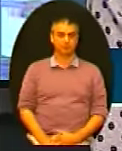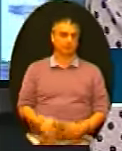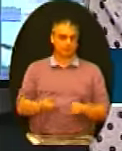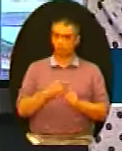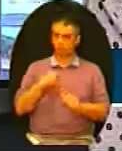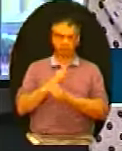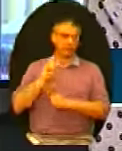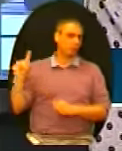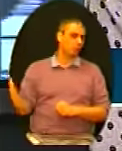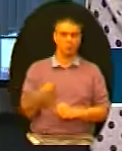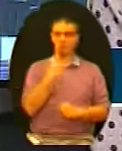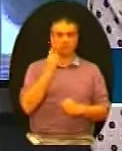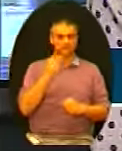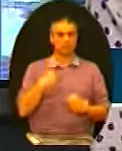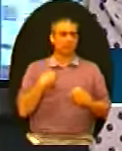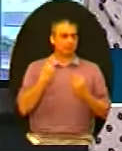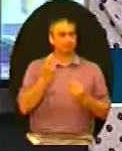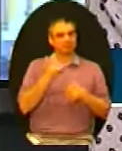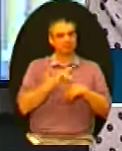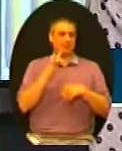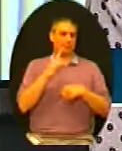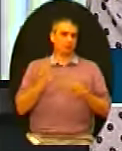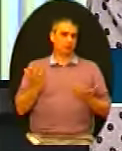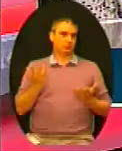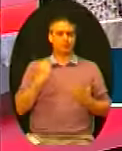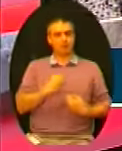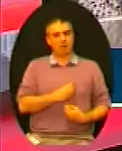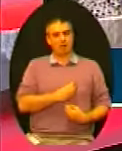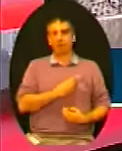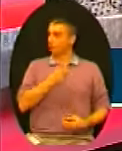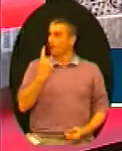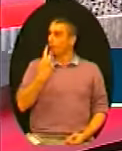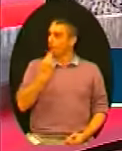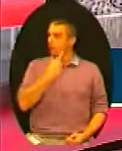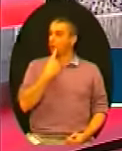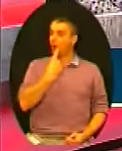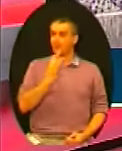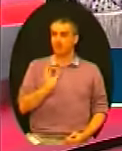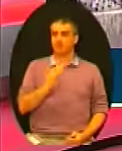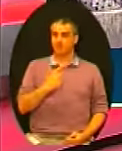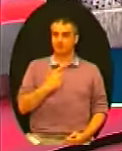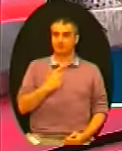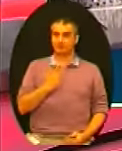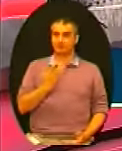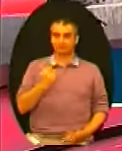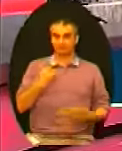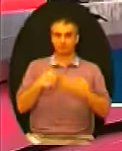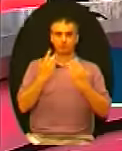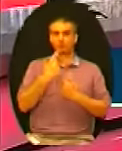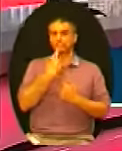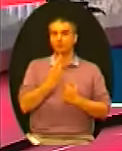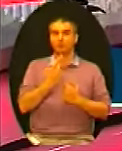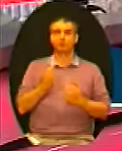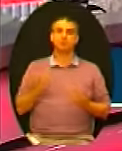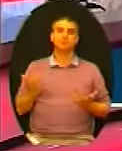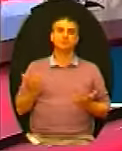על כל האחרים, ובעיקר לגלות רגישות ואנושיות. זה אחד הדברים שהוא אמר באמת הבוקר, הוא אמר